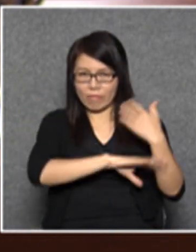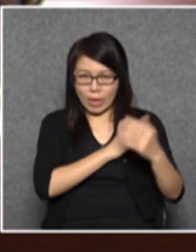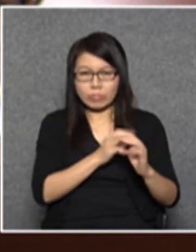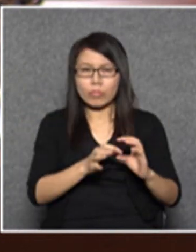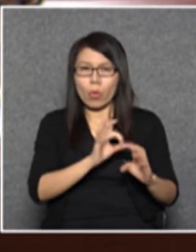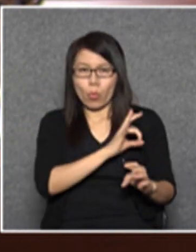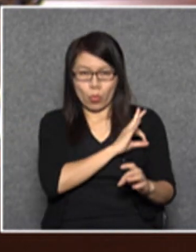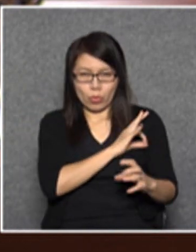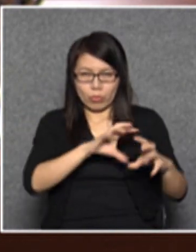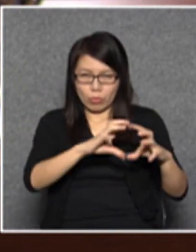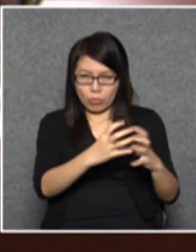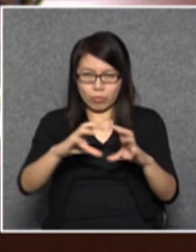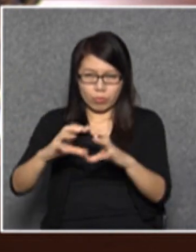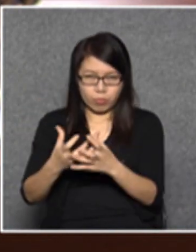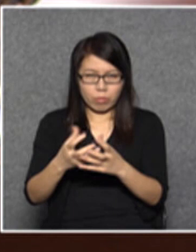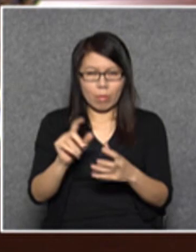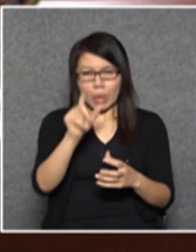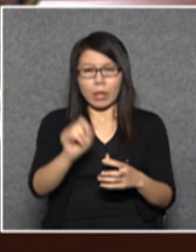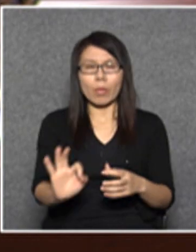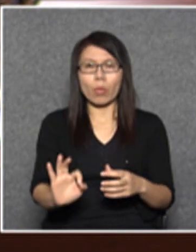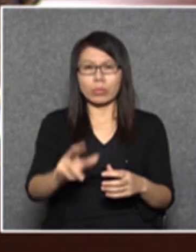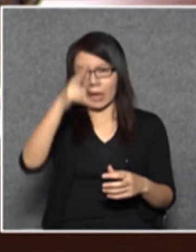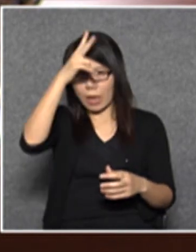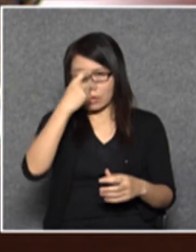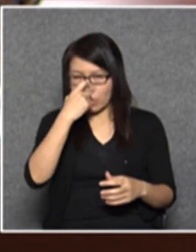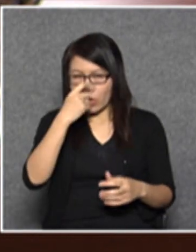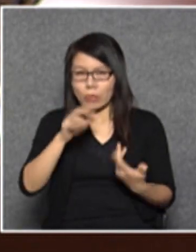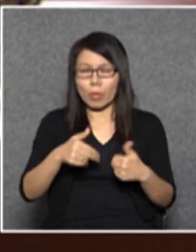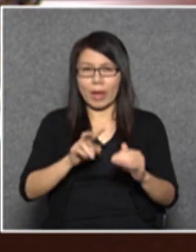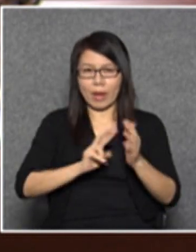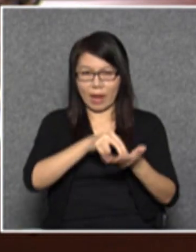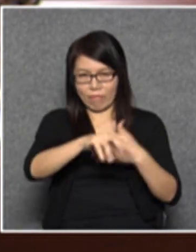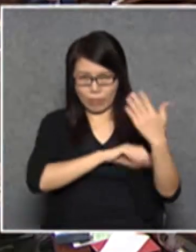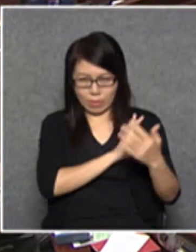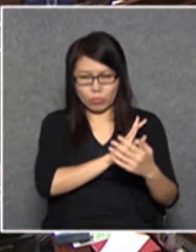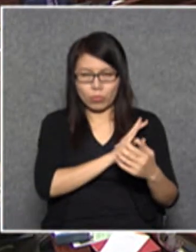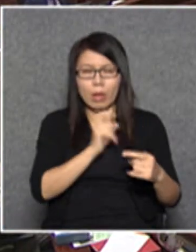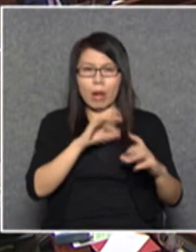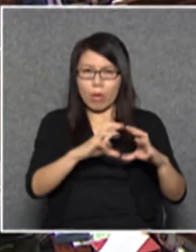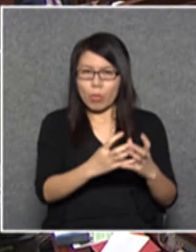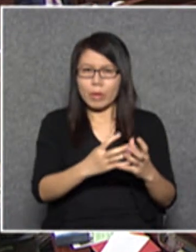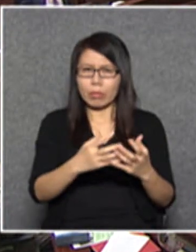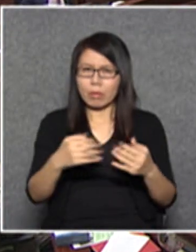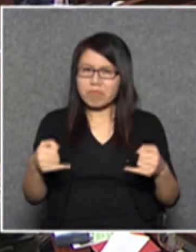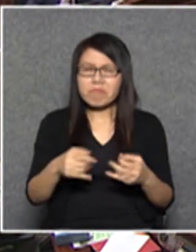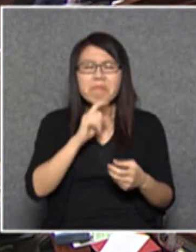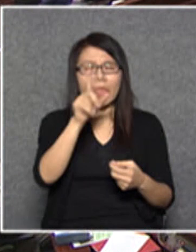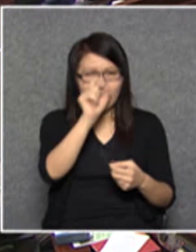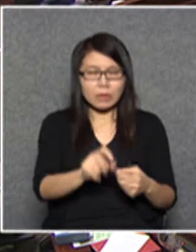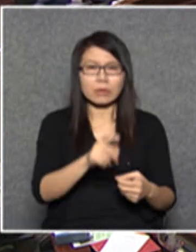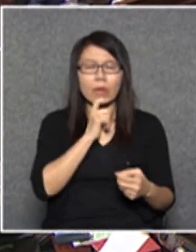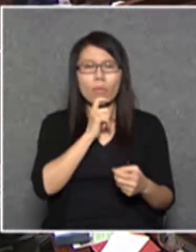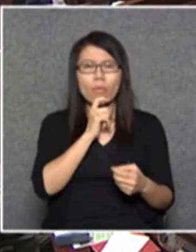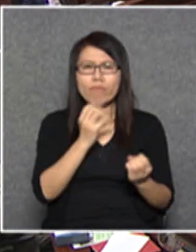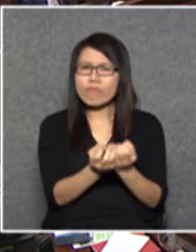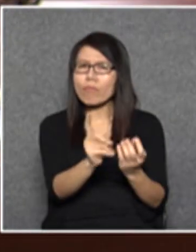題，只不過行政長官同埋立法機關係出現咗好大嘅問題。而個問題出現係喺